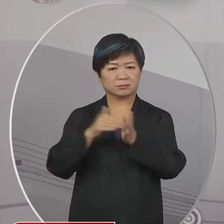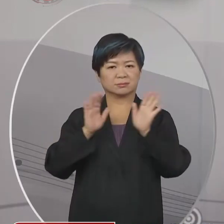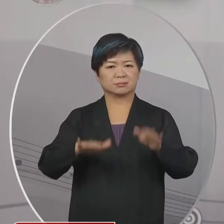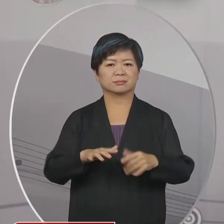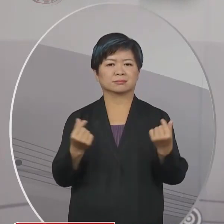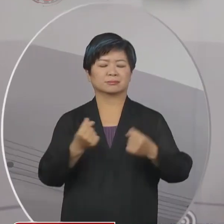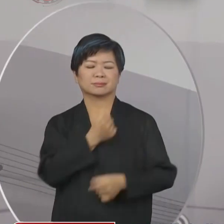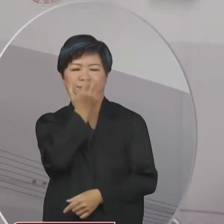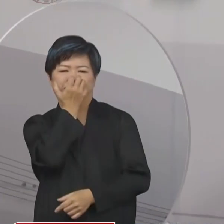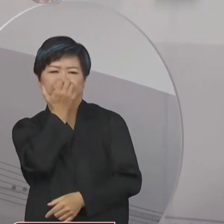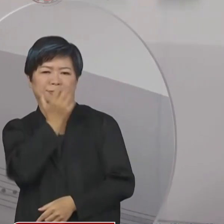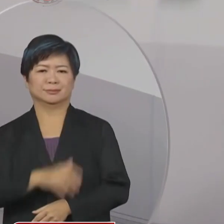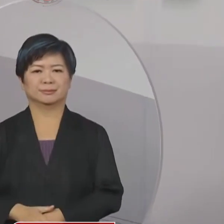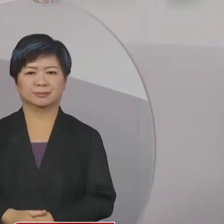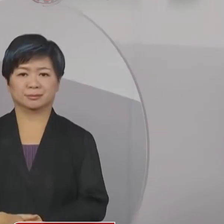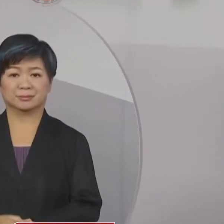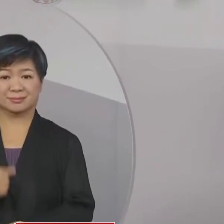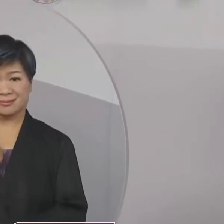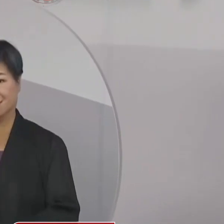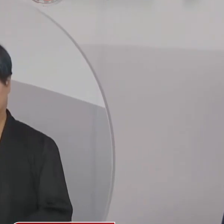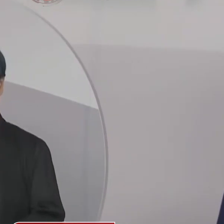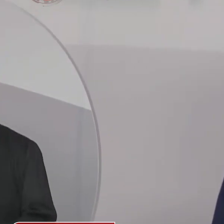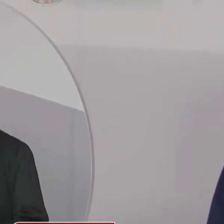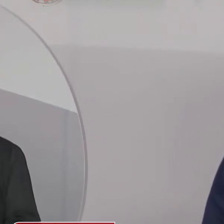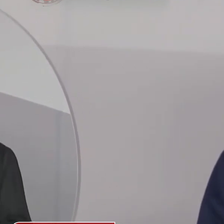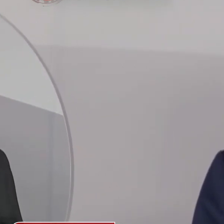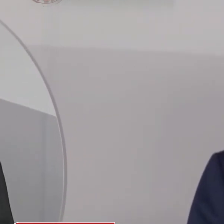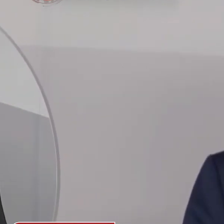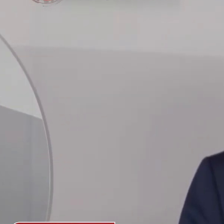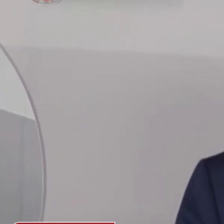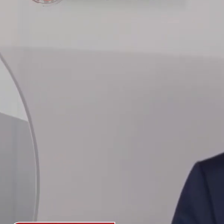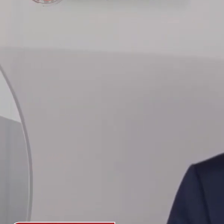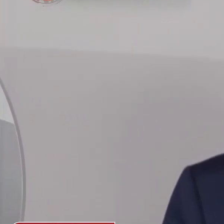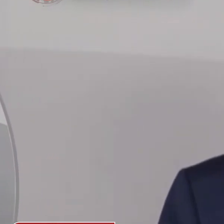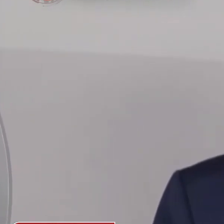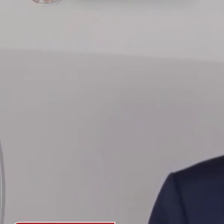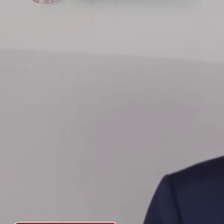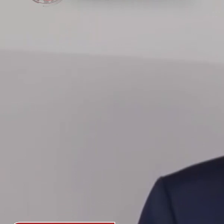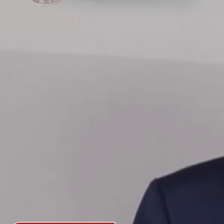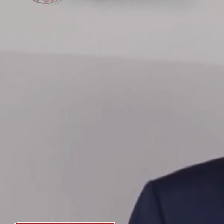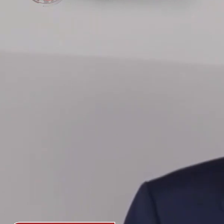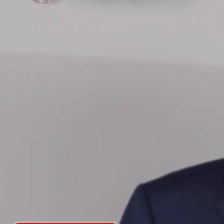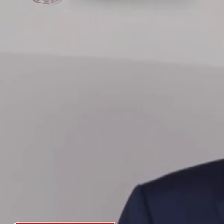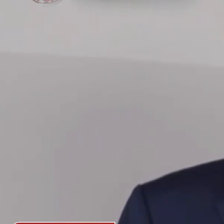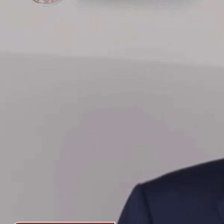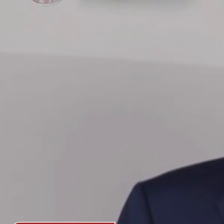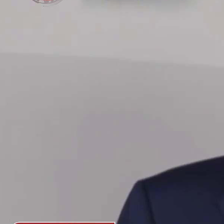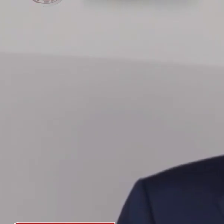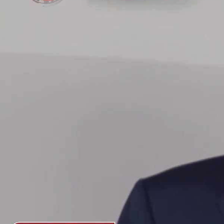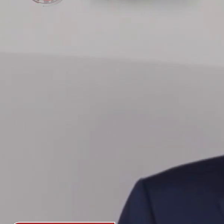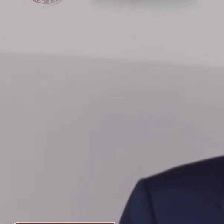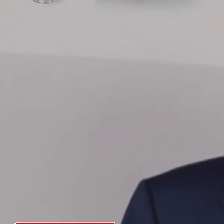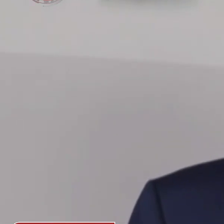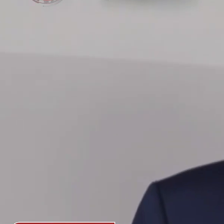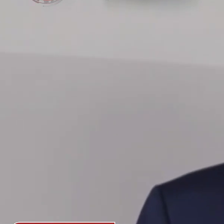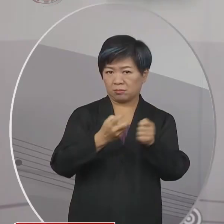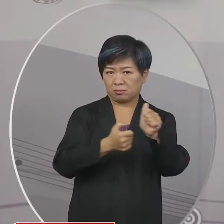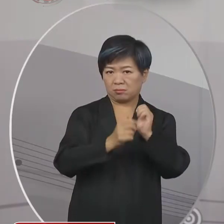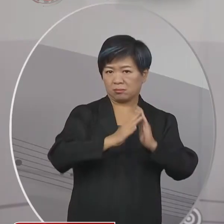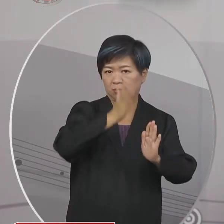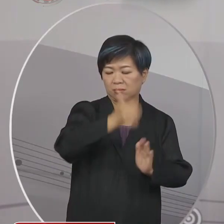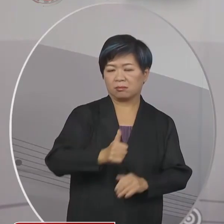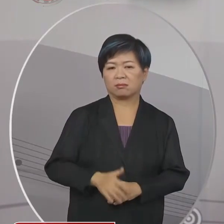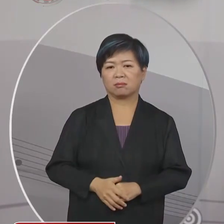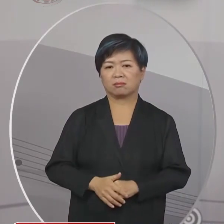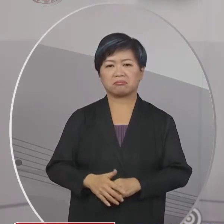讲笑话了。 蒋政见不忘批对手天马行空，台北市长第二场公办政见会登场，陈时中炮口对准蓝白阵营。 他